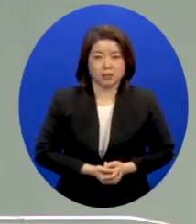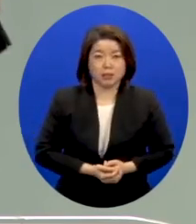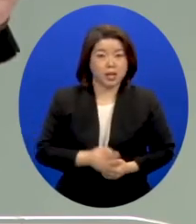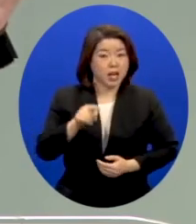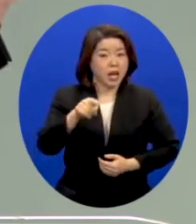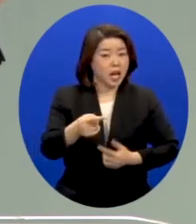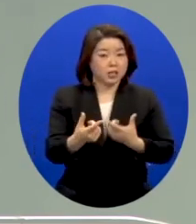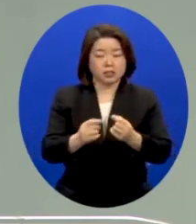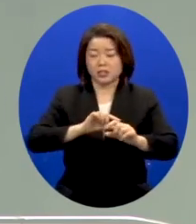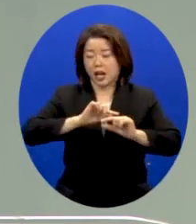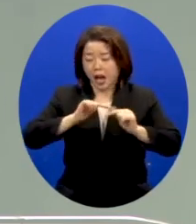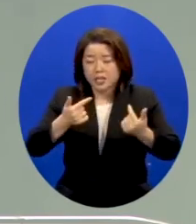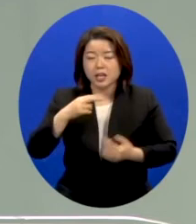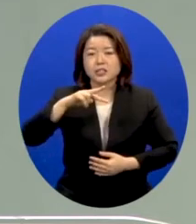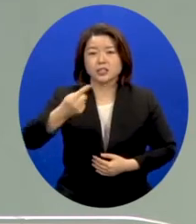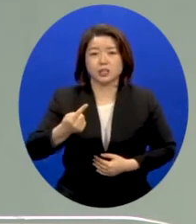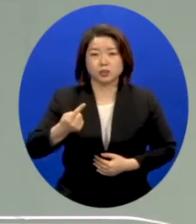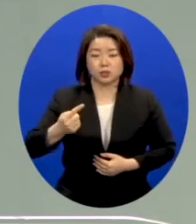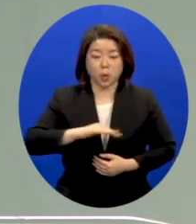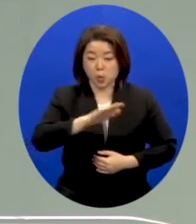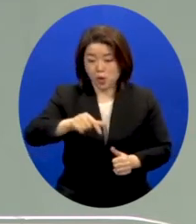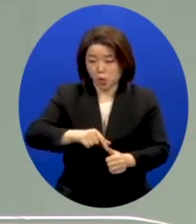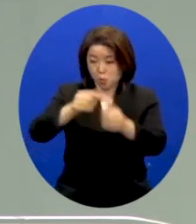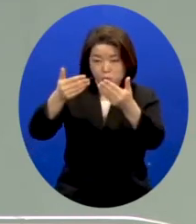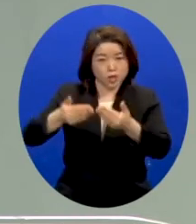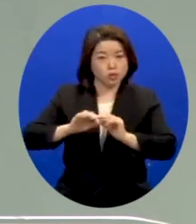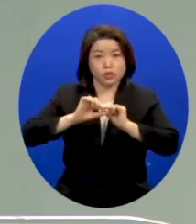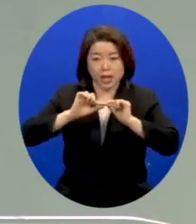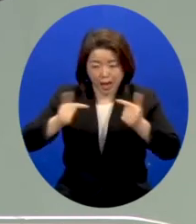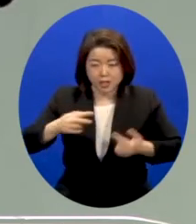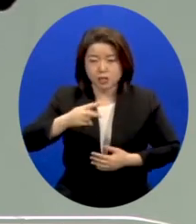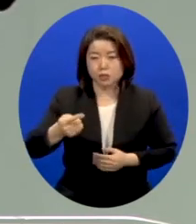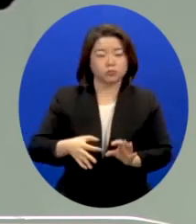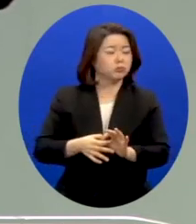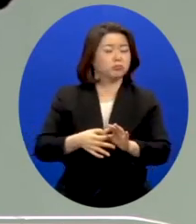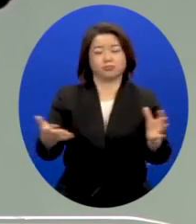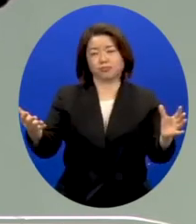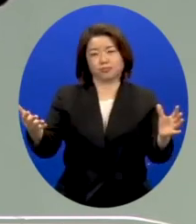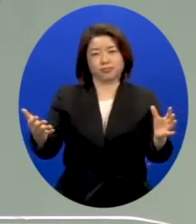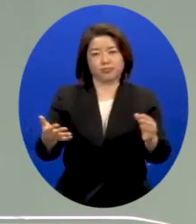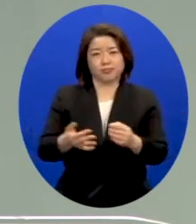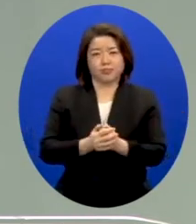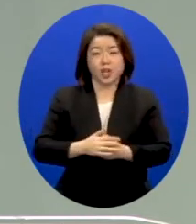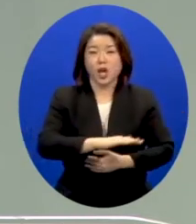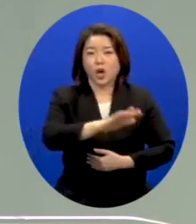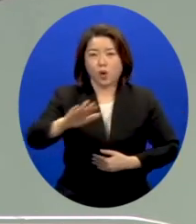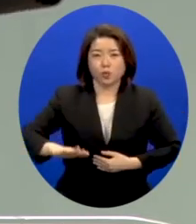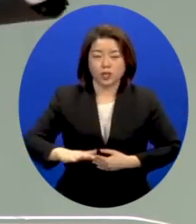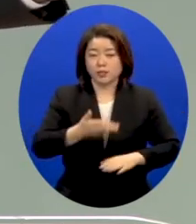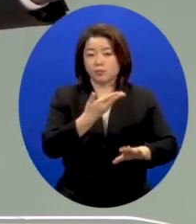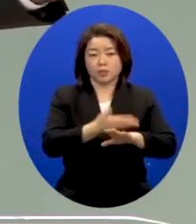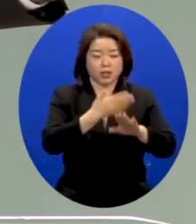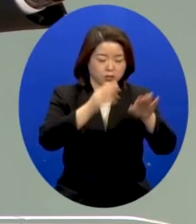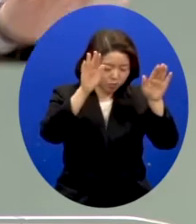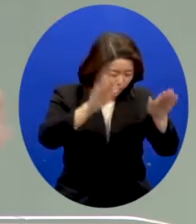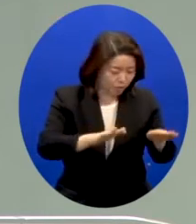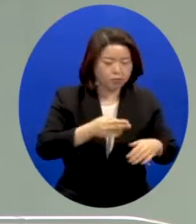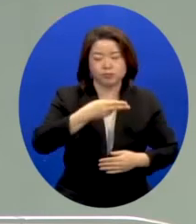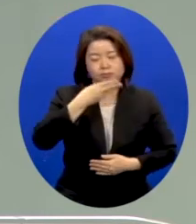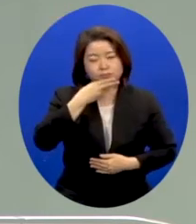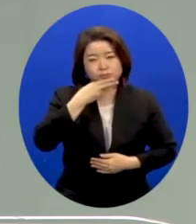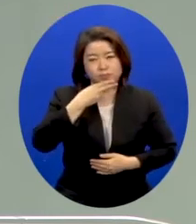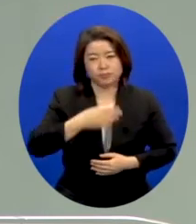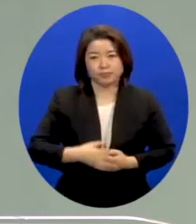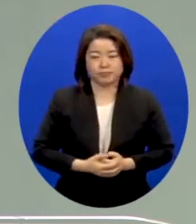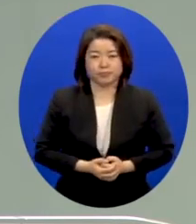그리 아니 하실 지라도 혹시 우리를 건져 주시지 않으실 저라도 장관 없습니다 우리는 다른 데는 절 하지 않습니다